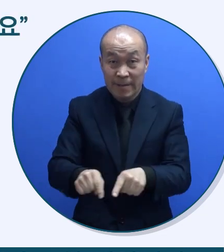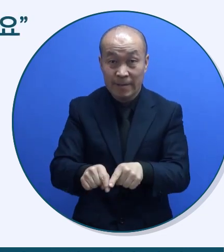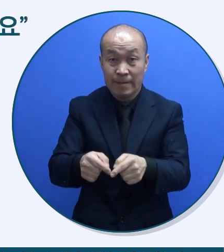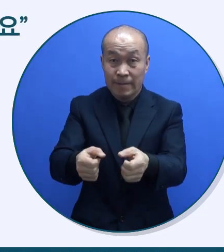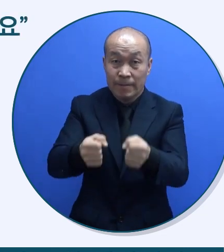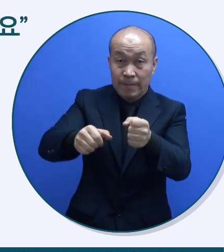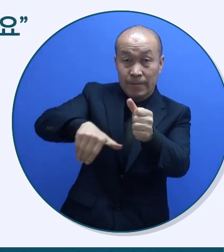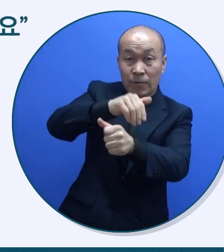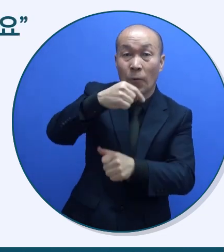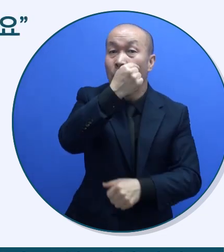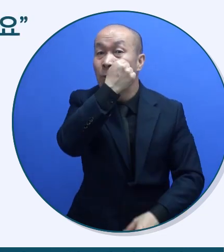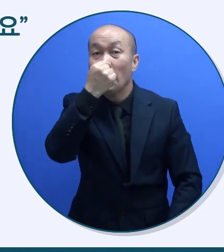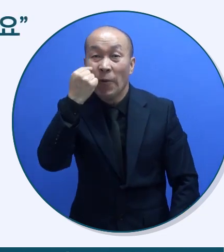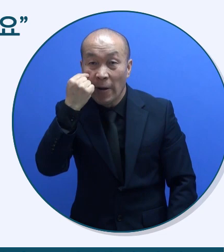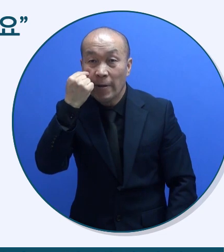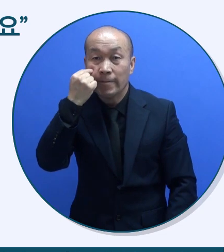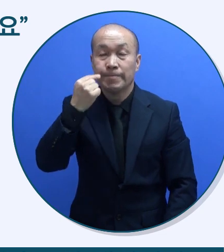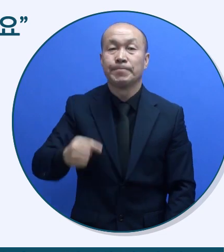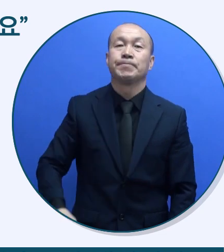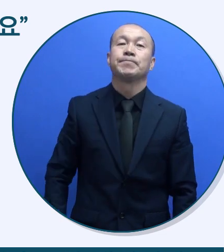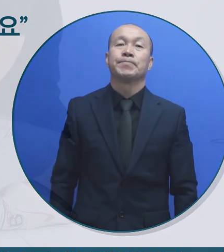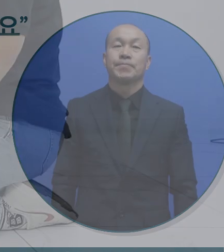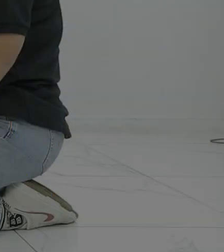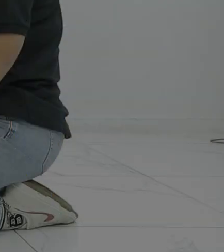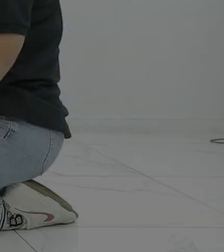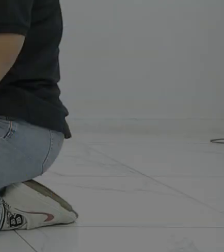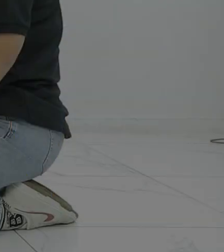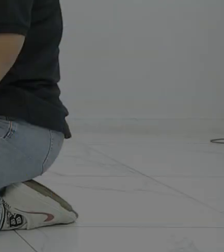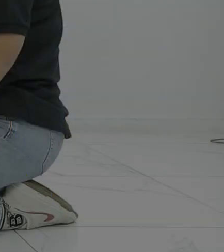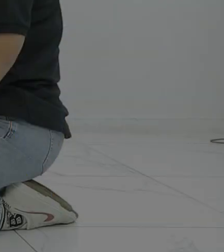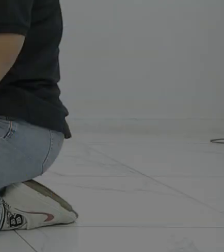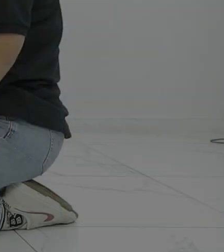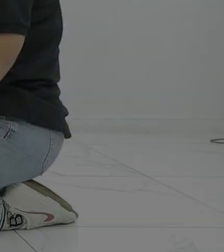환자의 상태를 확인하세요 라고 할 때입니다.